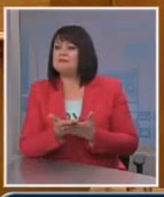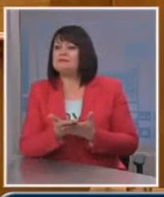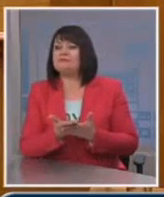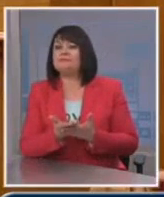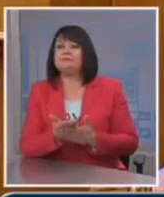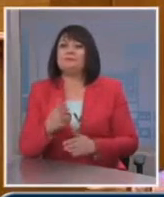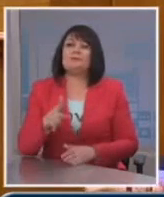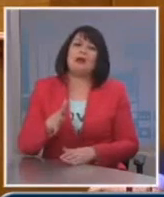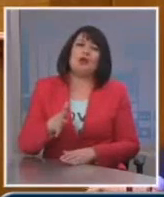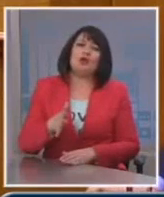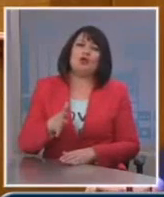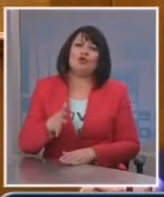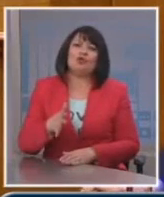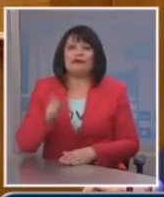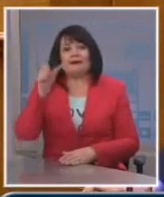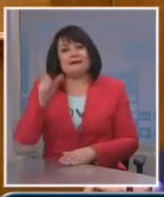Μάλλον διότι έχετε καημό